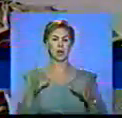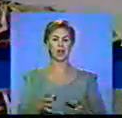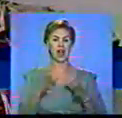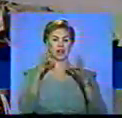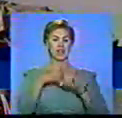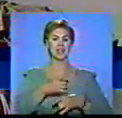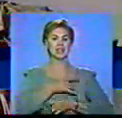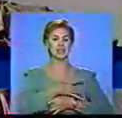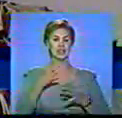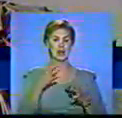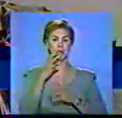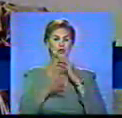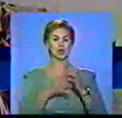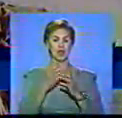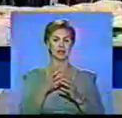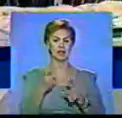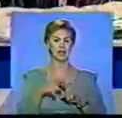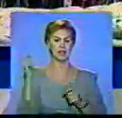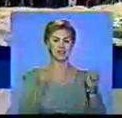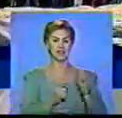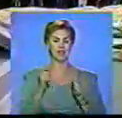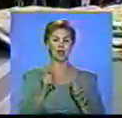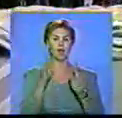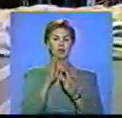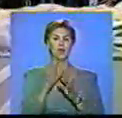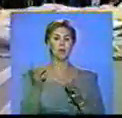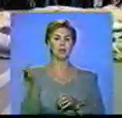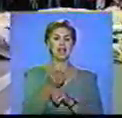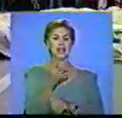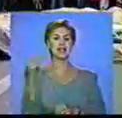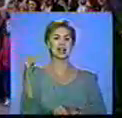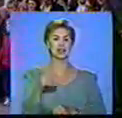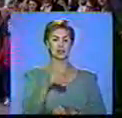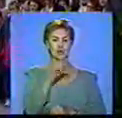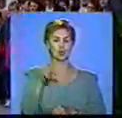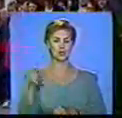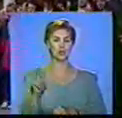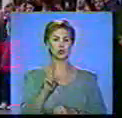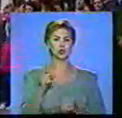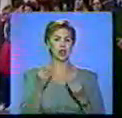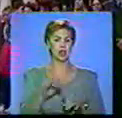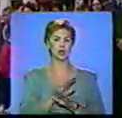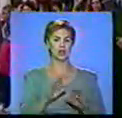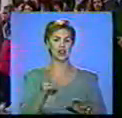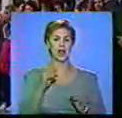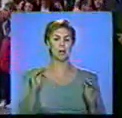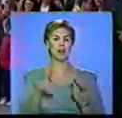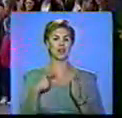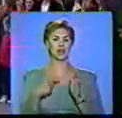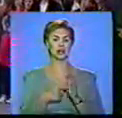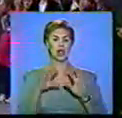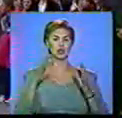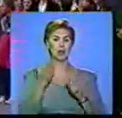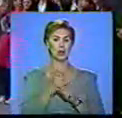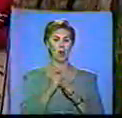Церемонию открытия международного фестиваля воздушных шаров пришли посмотреть несколько тысяч горожан. Что, впрочем, неудивительно, для маленького городка событие